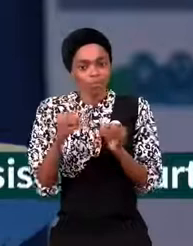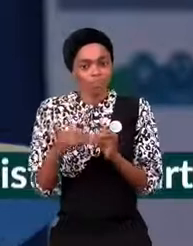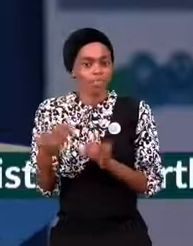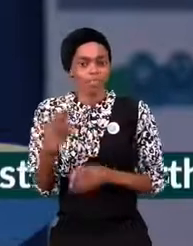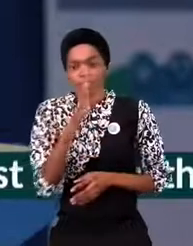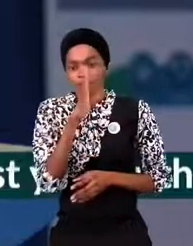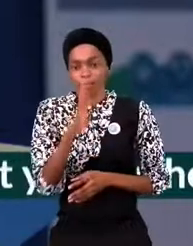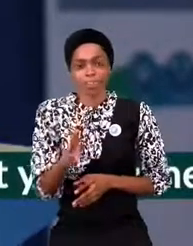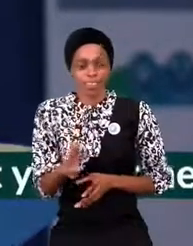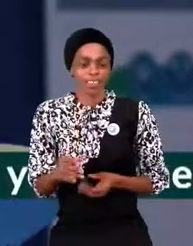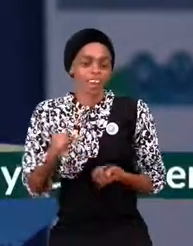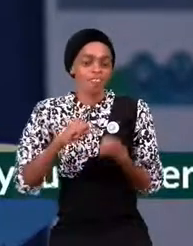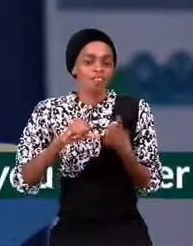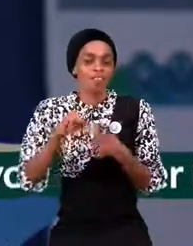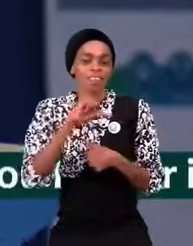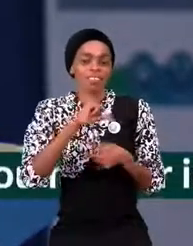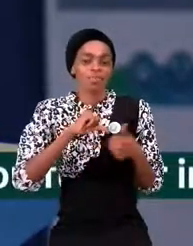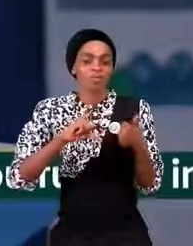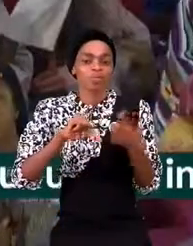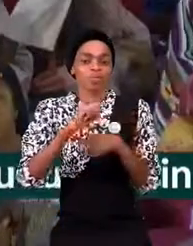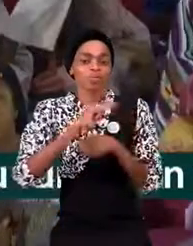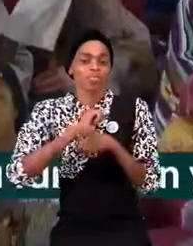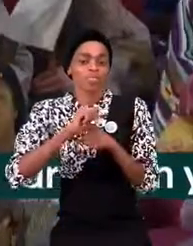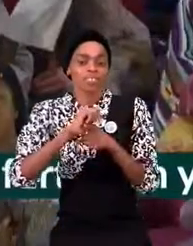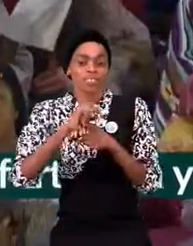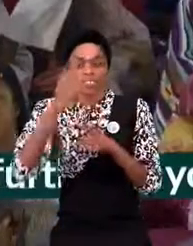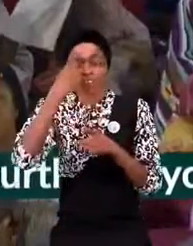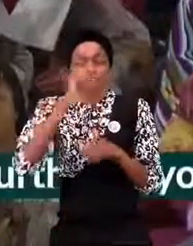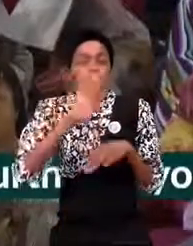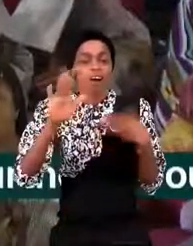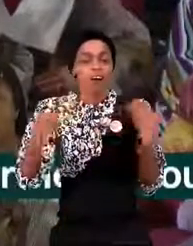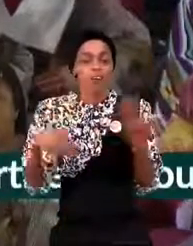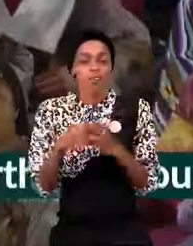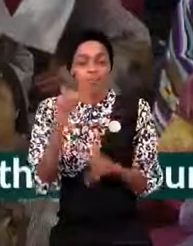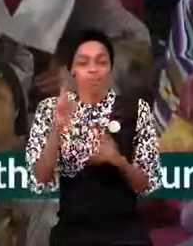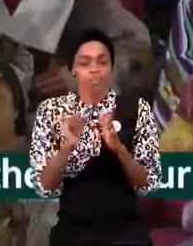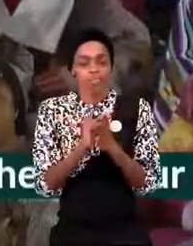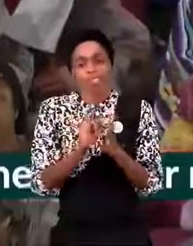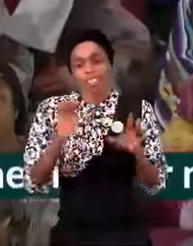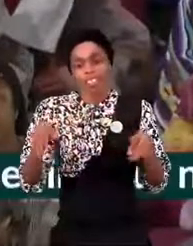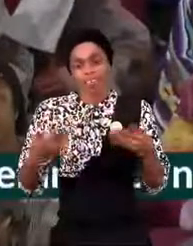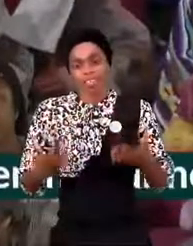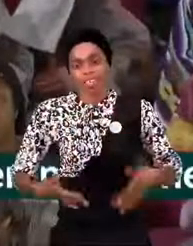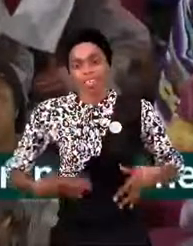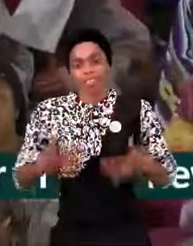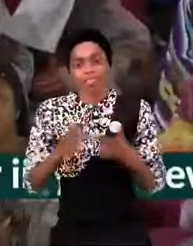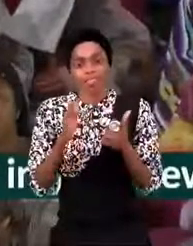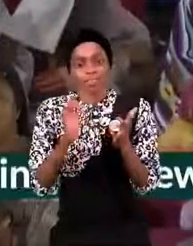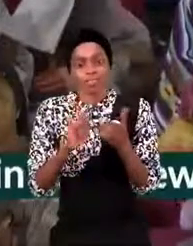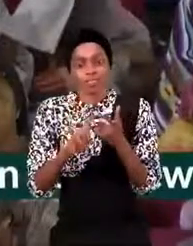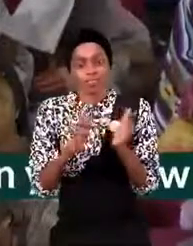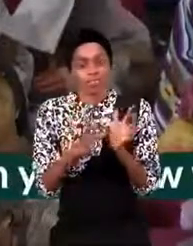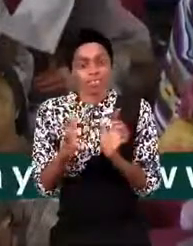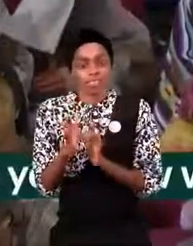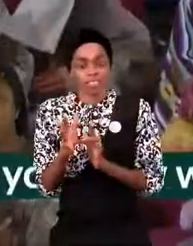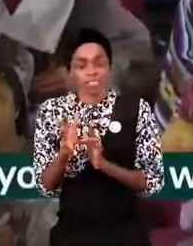pour ceux qui donnent leur vie au Seigneur. On vous communiquera donc la date dans vos